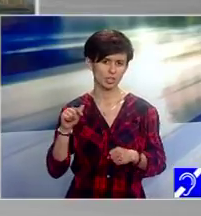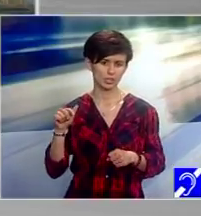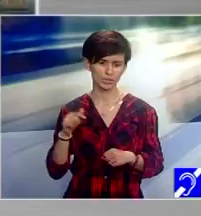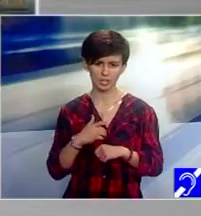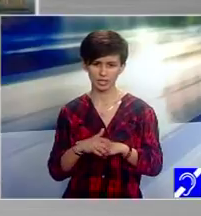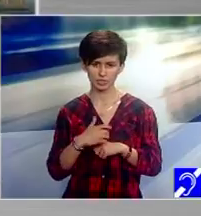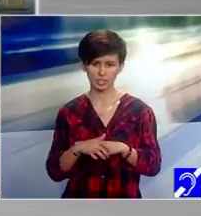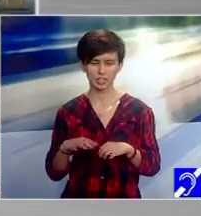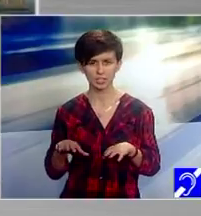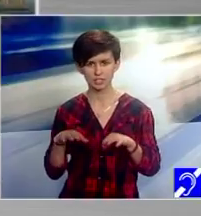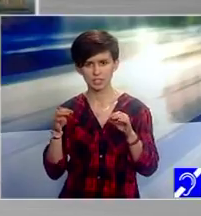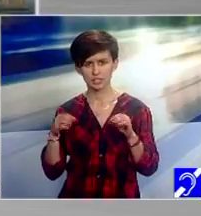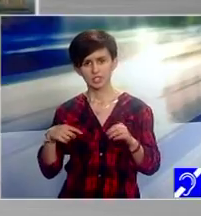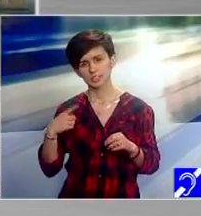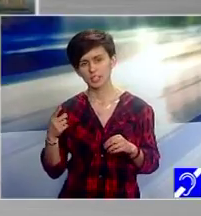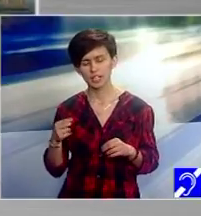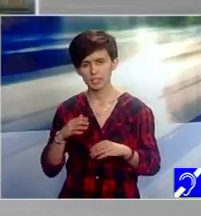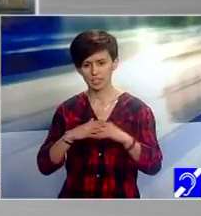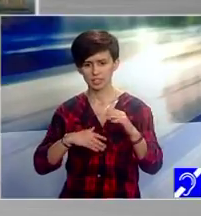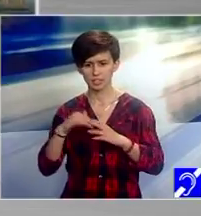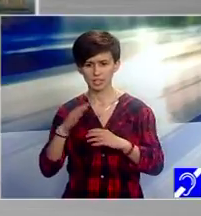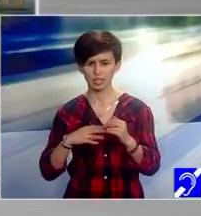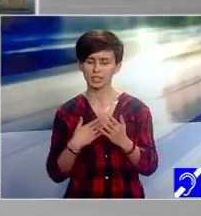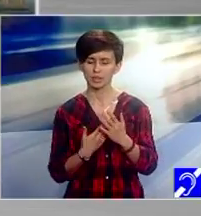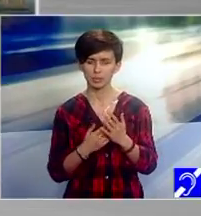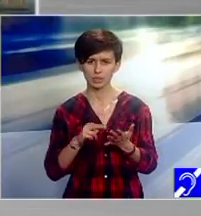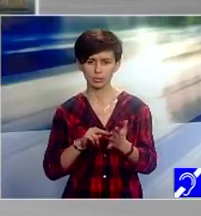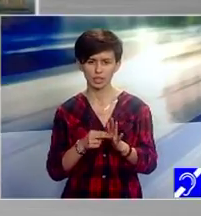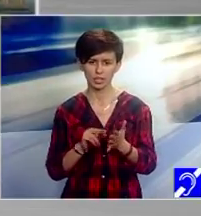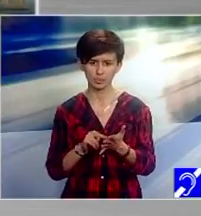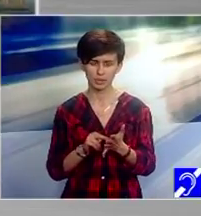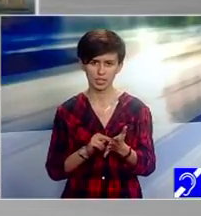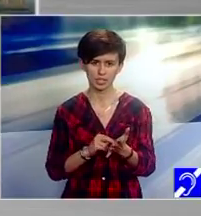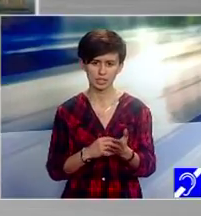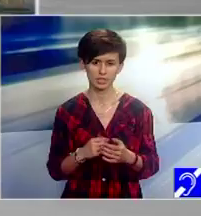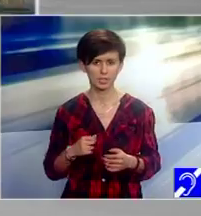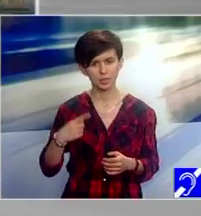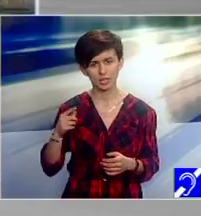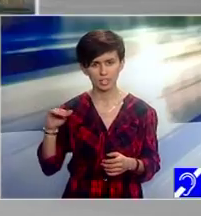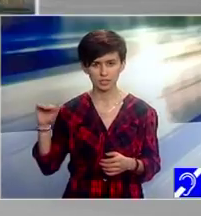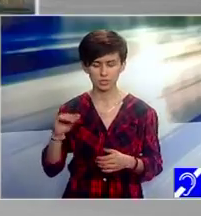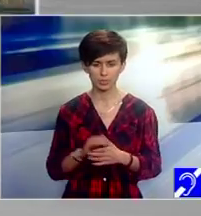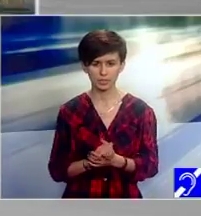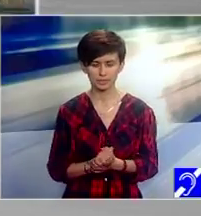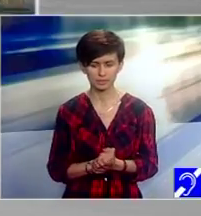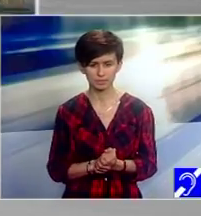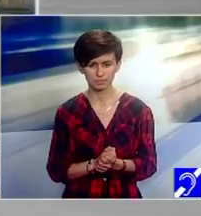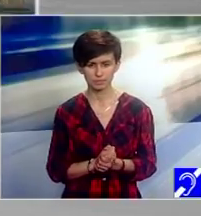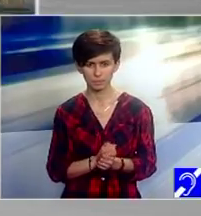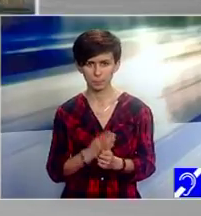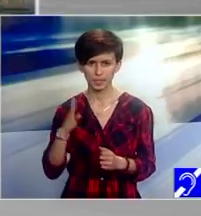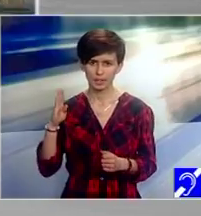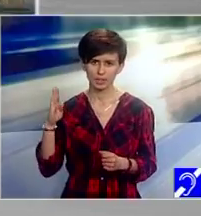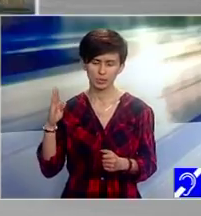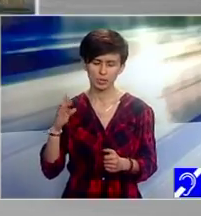încearcă să găsească alte talente pentru a-i pregăti urmașii, să spunem așa. Bologa este și student